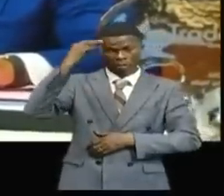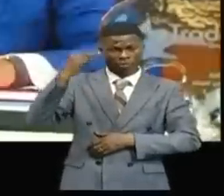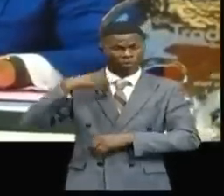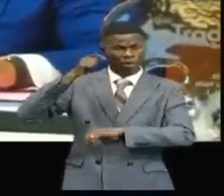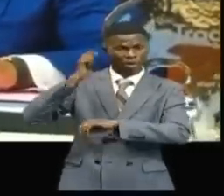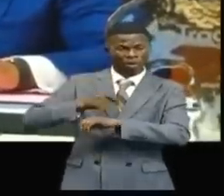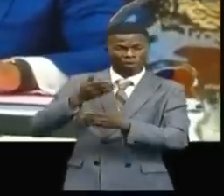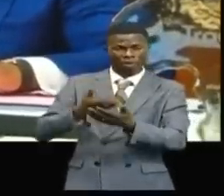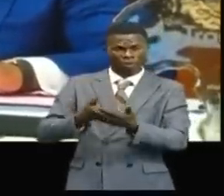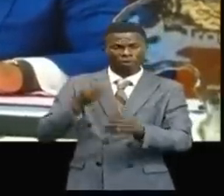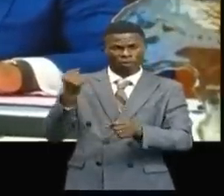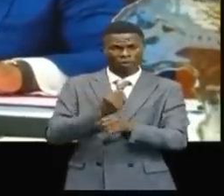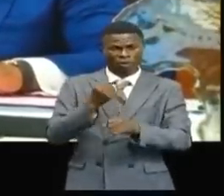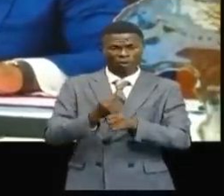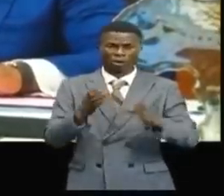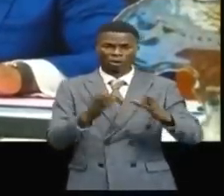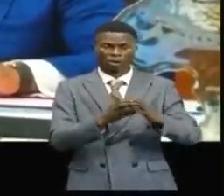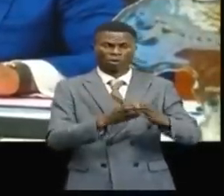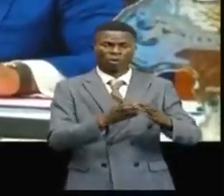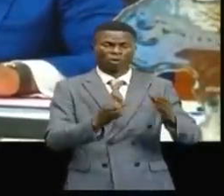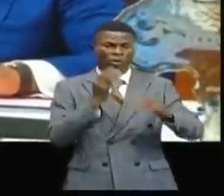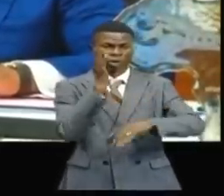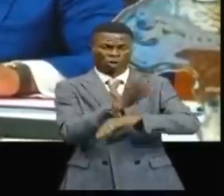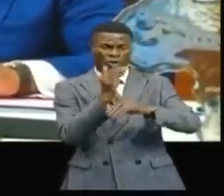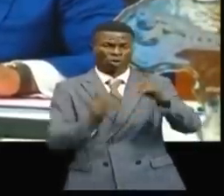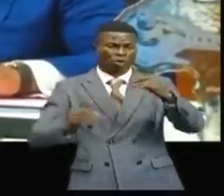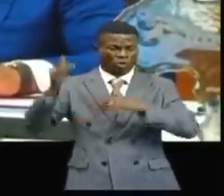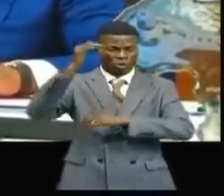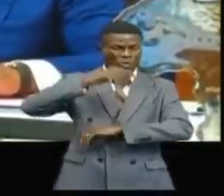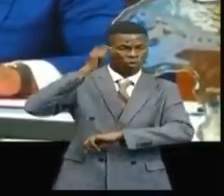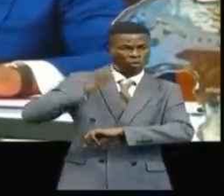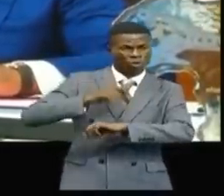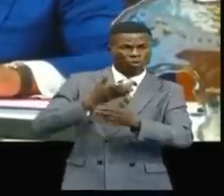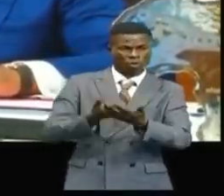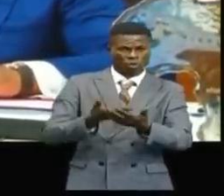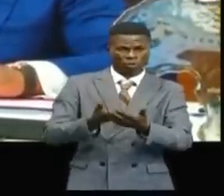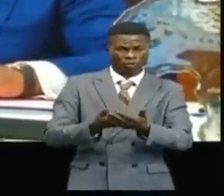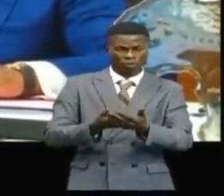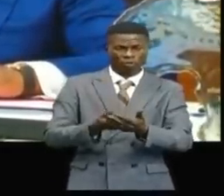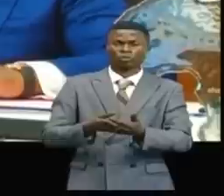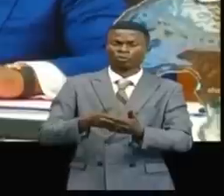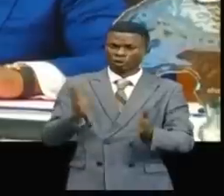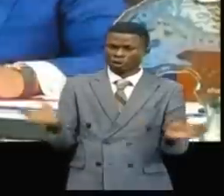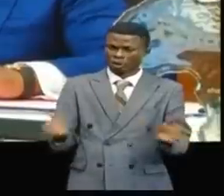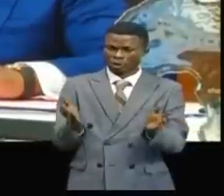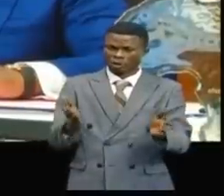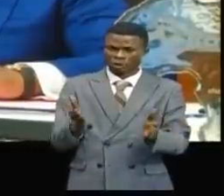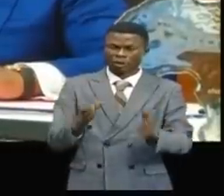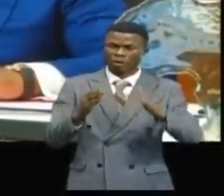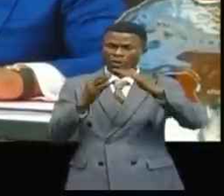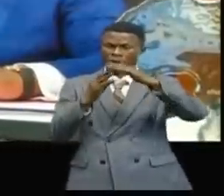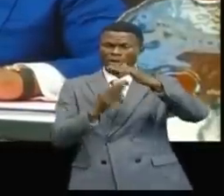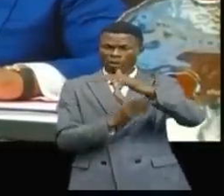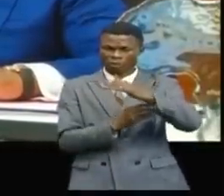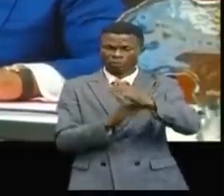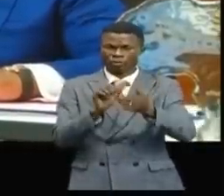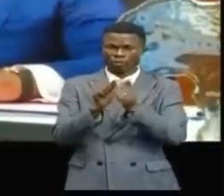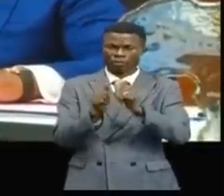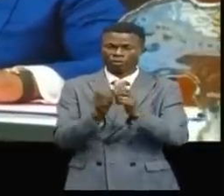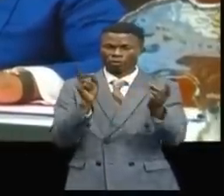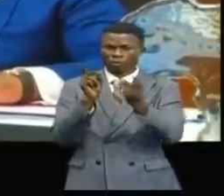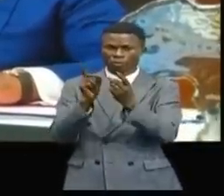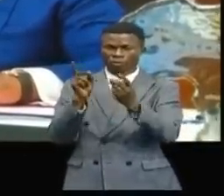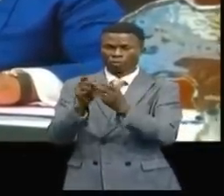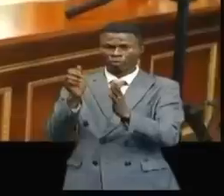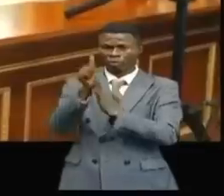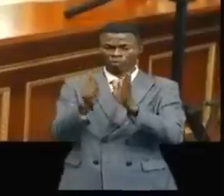Sceaux, de travailler avec le Conseil supérieur de la magistrature en activant la passerelle légale du cas de concertation prévu à